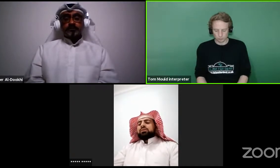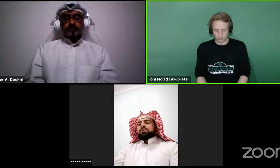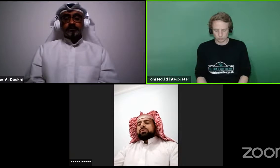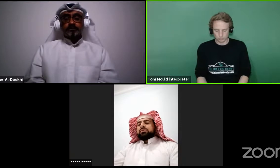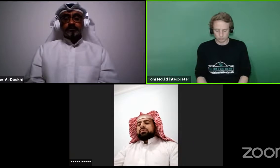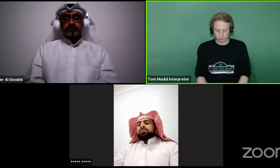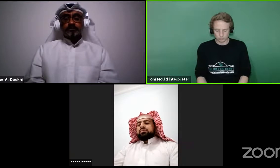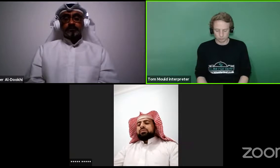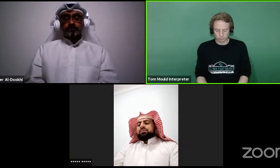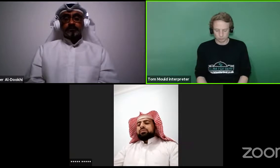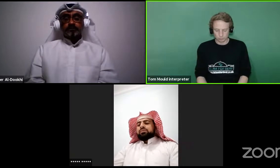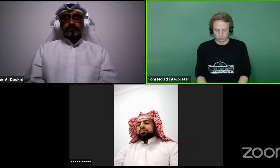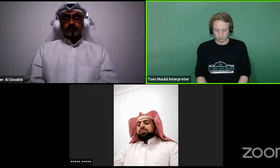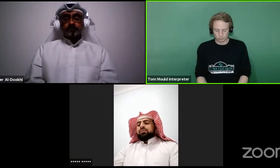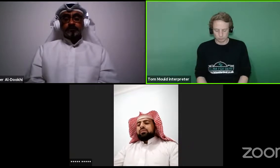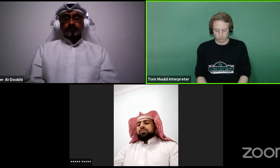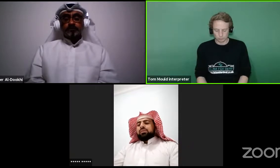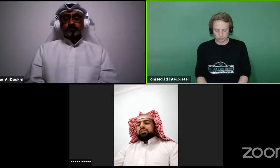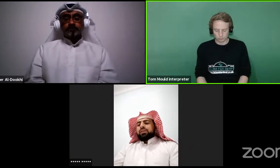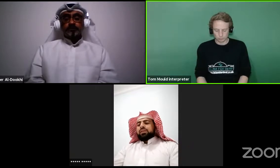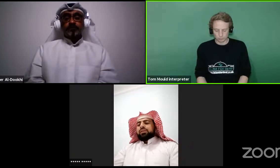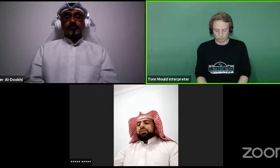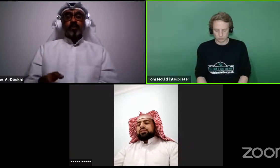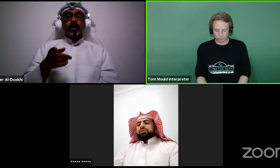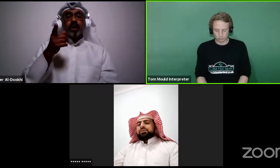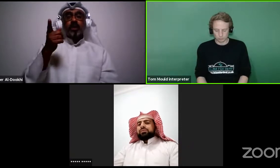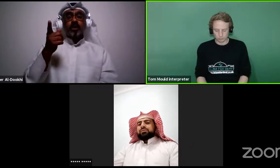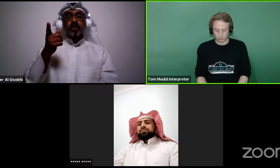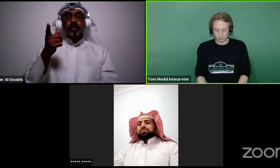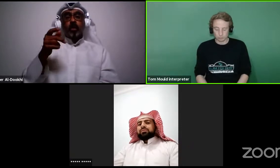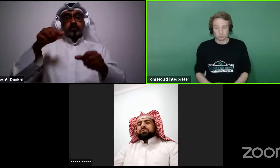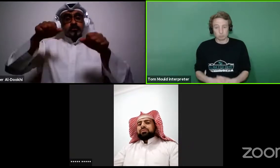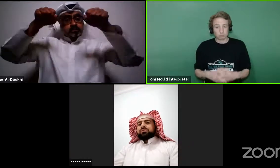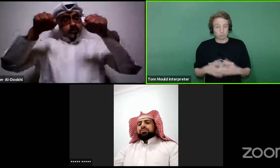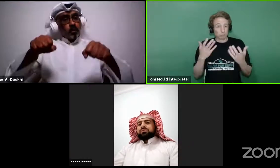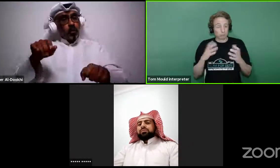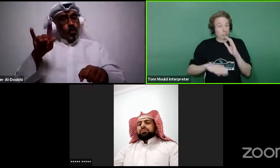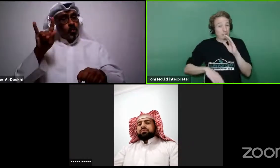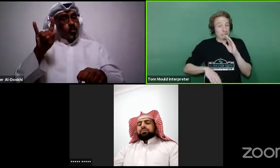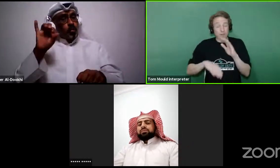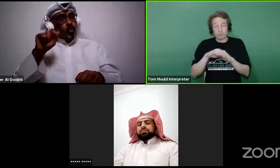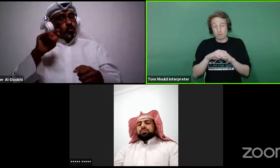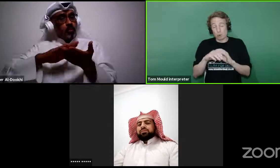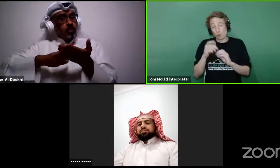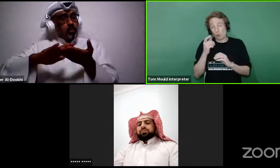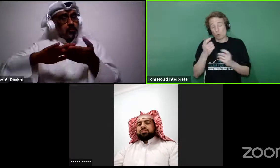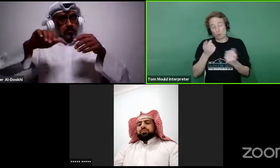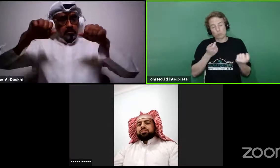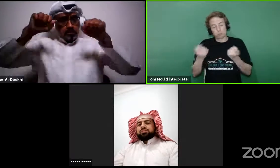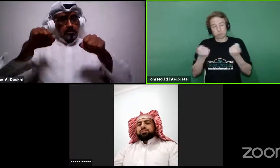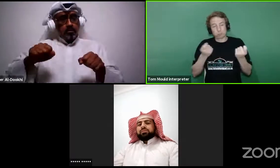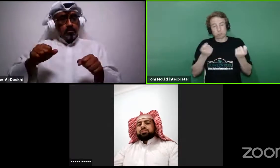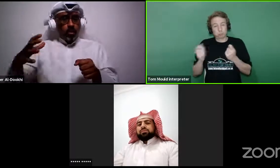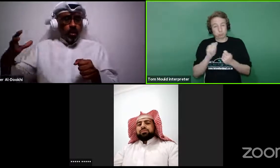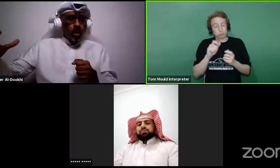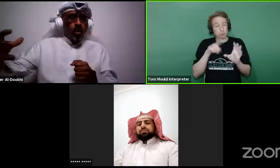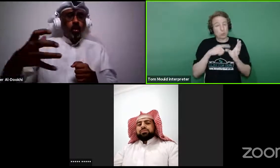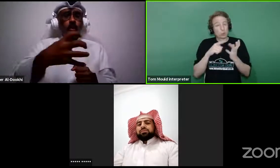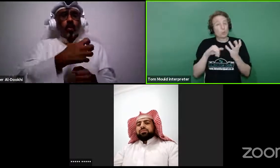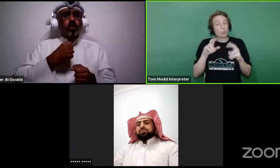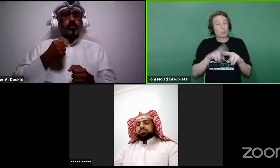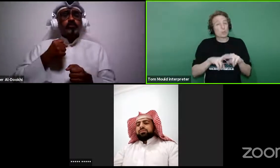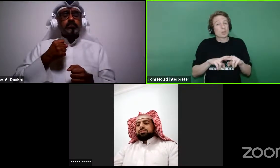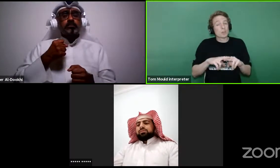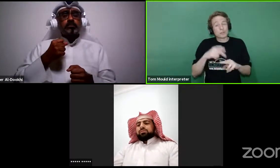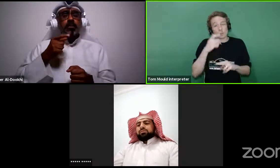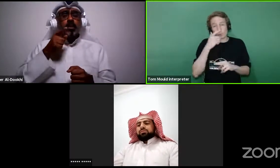المحسنين. Thus did we give full authority to Joseph in the land, to take possession therein when or